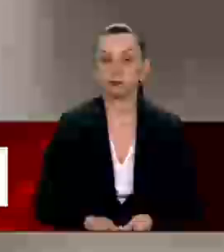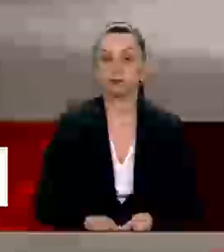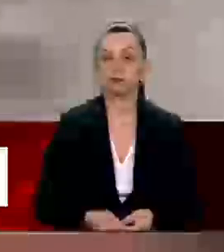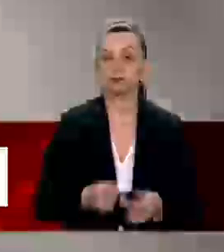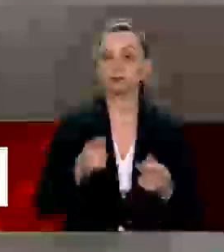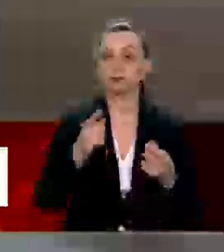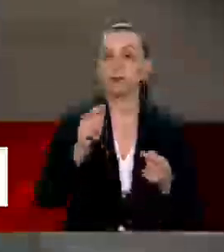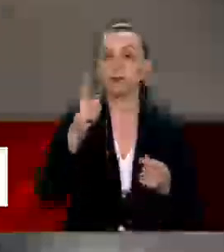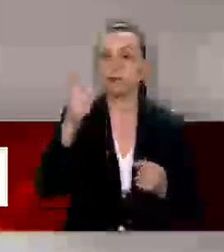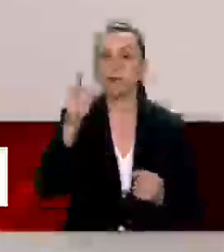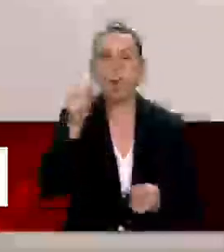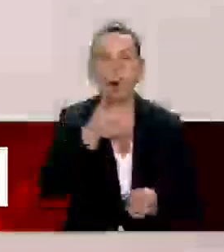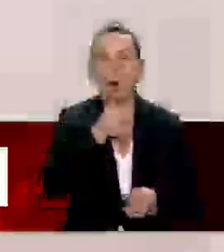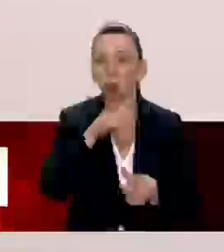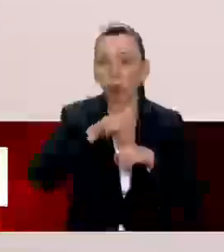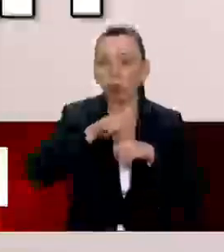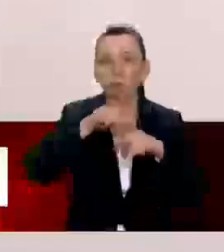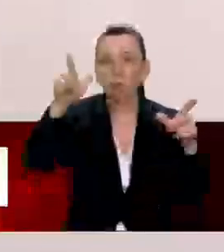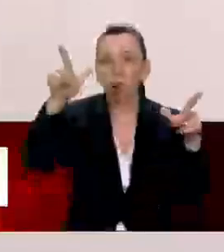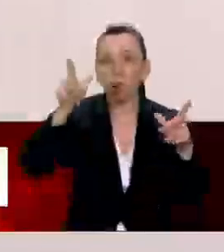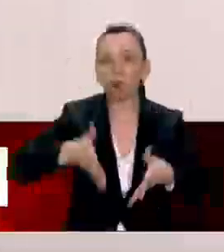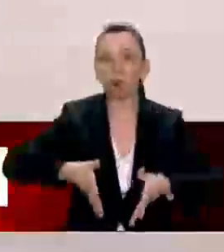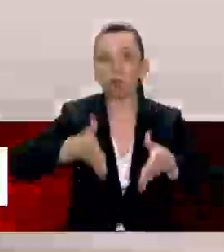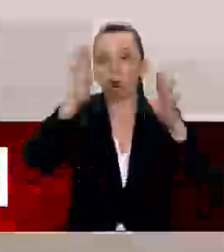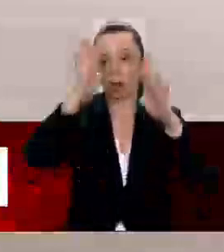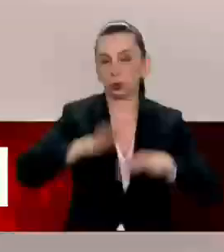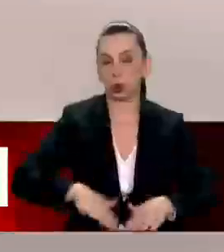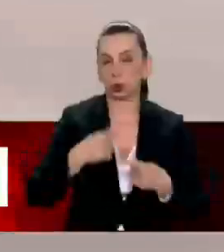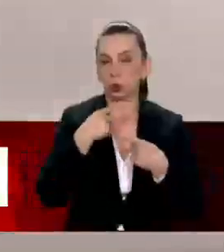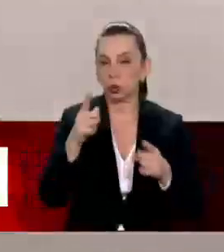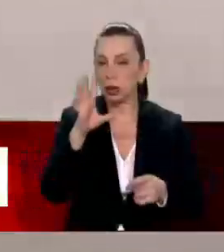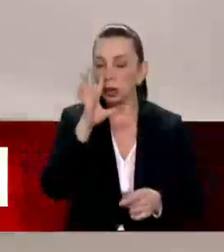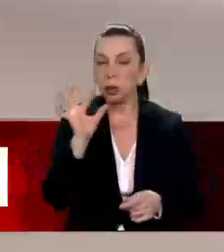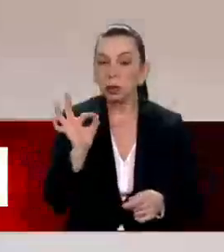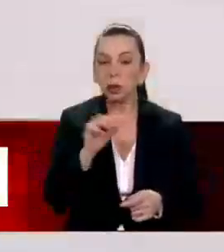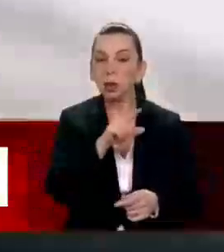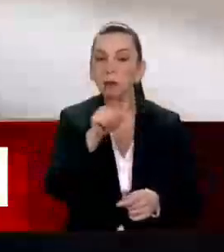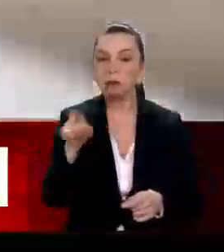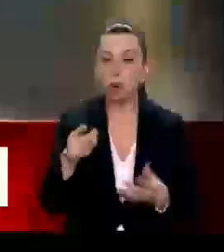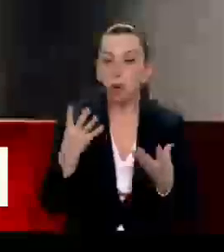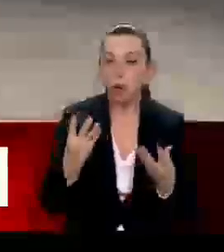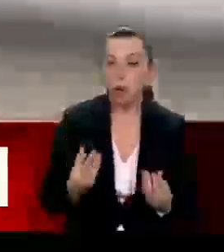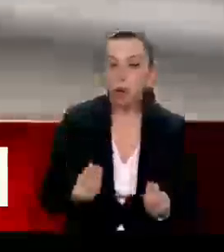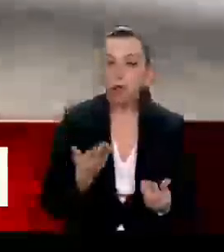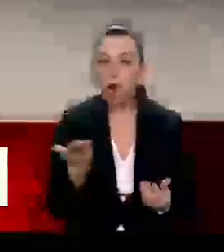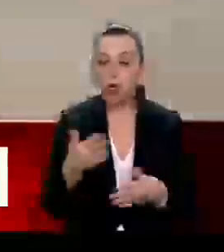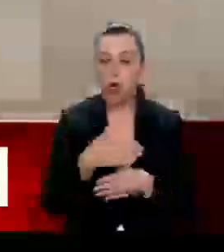Gitti diye bağırdı biri. Allah gitti her yer, gitti, gitti, gitti. Hiç kimse gitti. Olacakların önüne geçemedi.